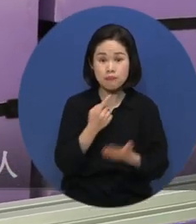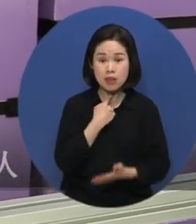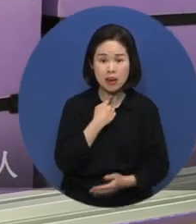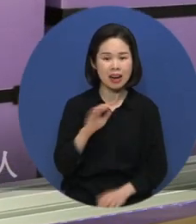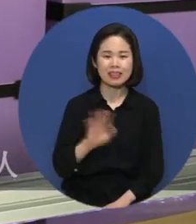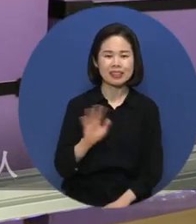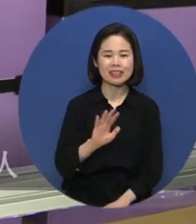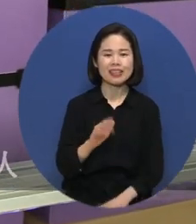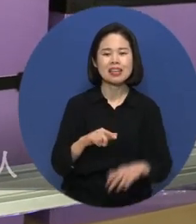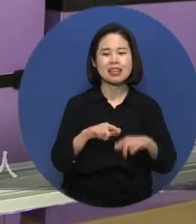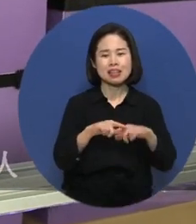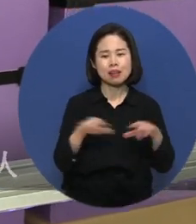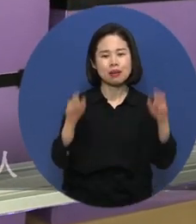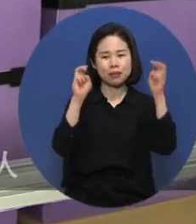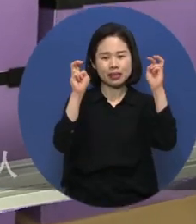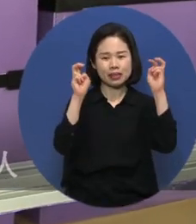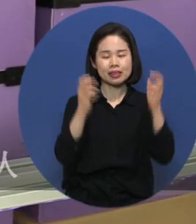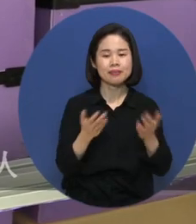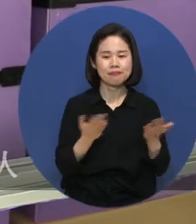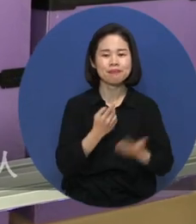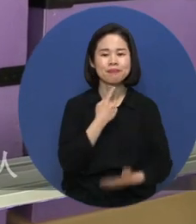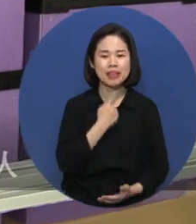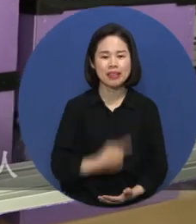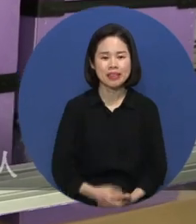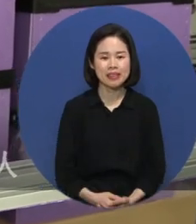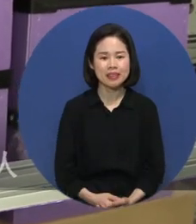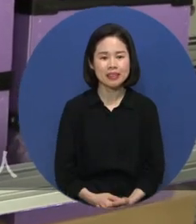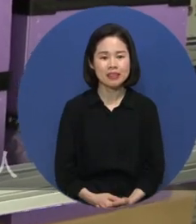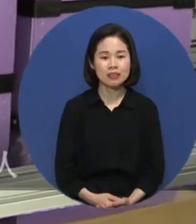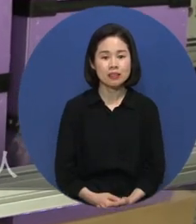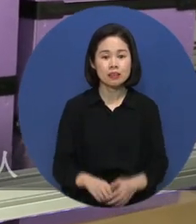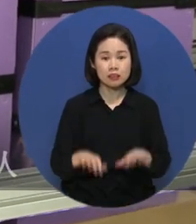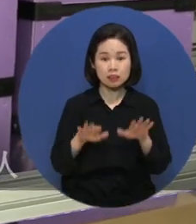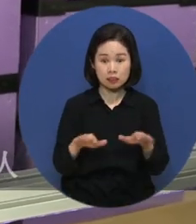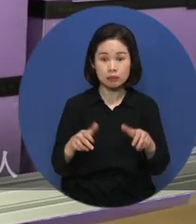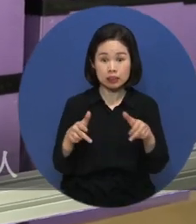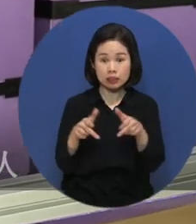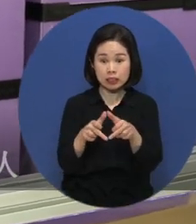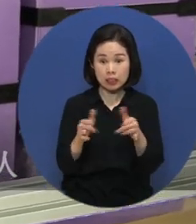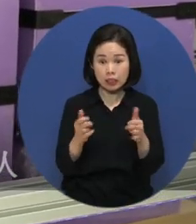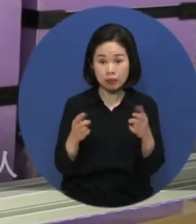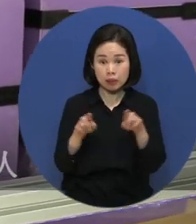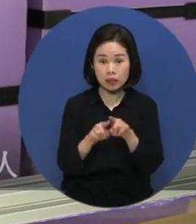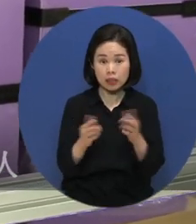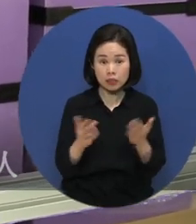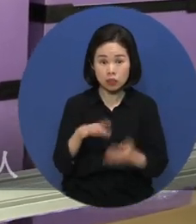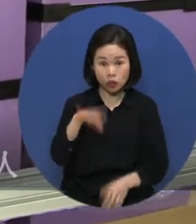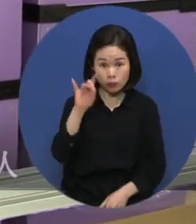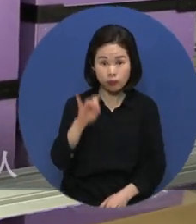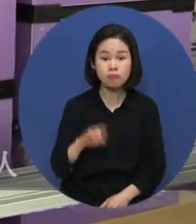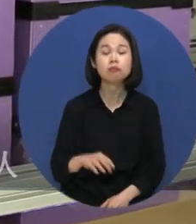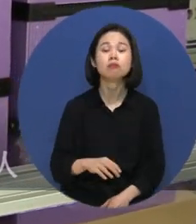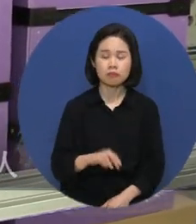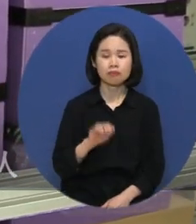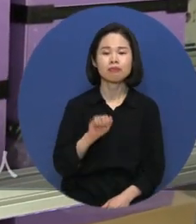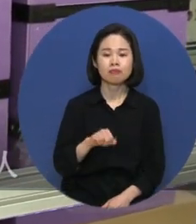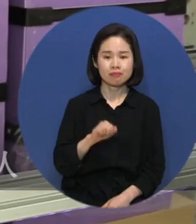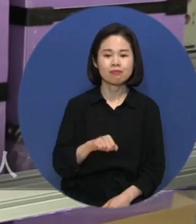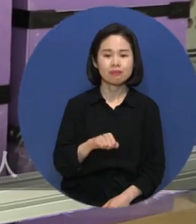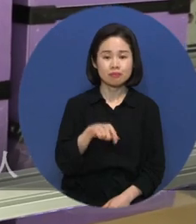거예요? 아니, 민간기업이요. 일반기요? 민간기업. 그럼 지금 장애인분들이랑 일하시는 건 처음이신 거예요?